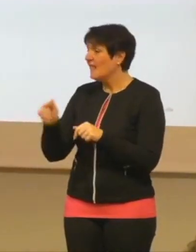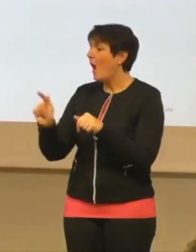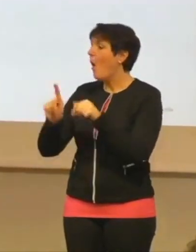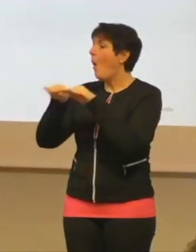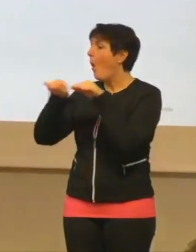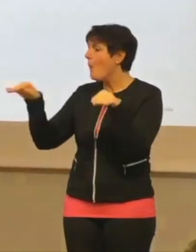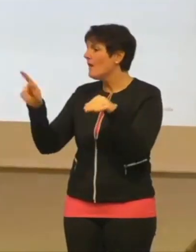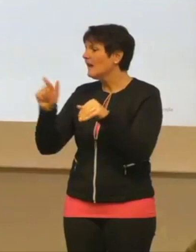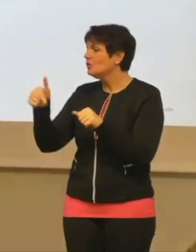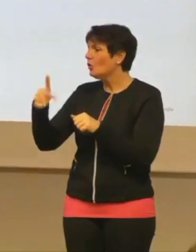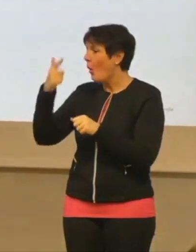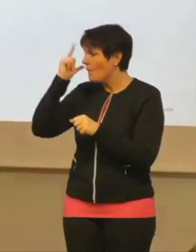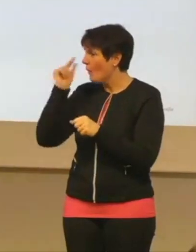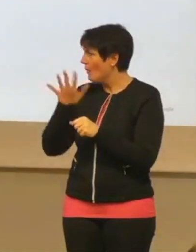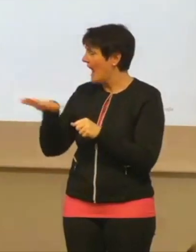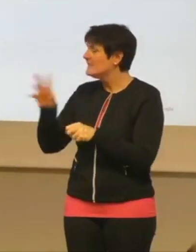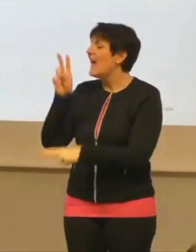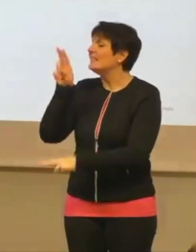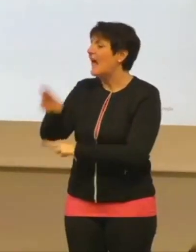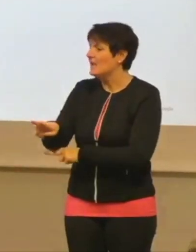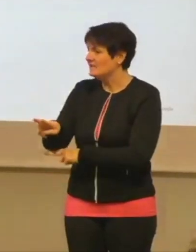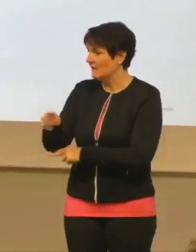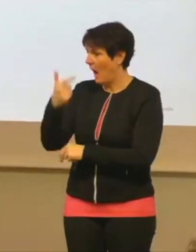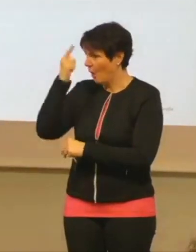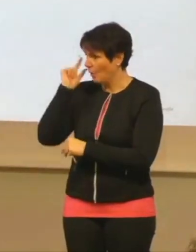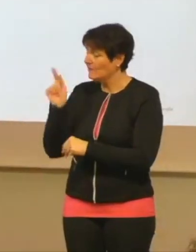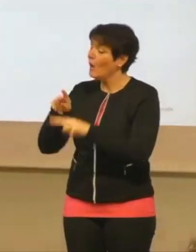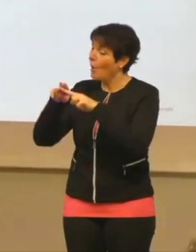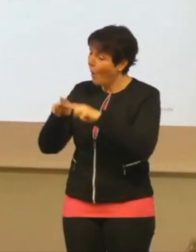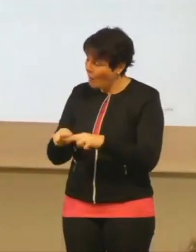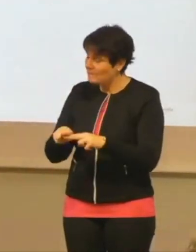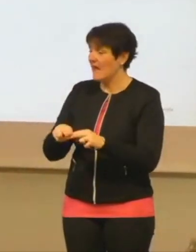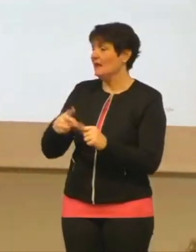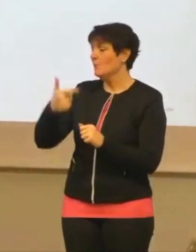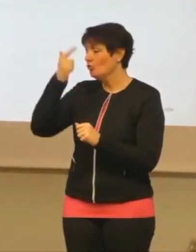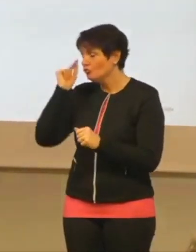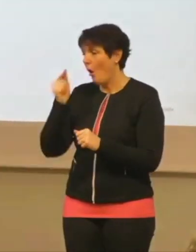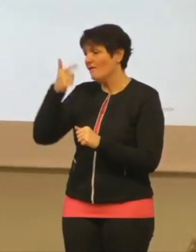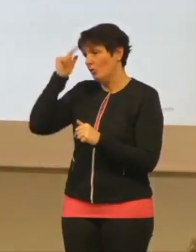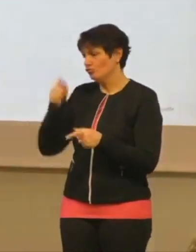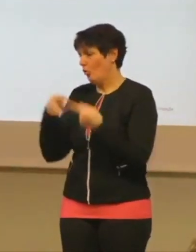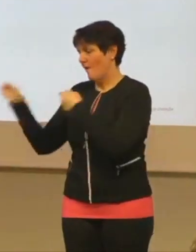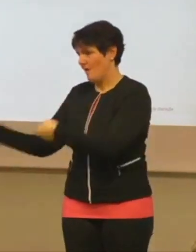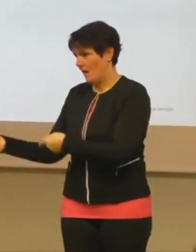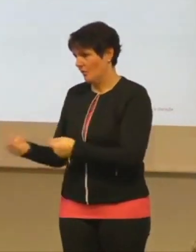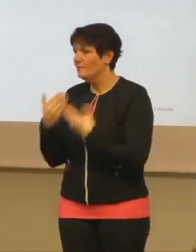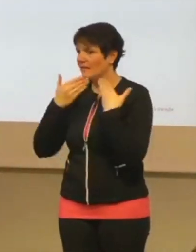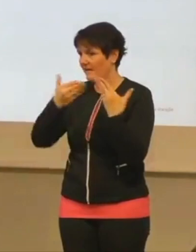zanimivo in popularno, nas dela ljudi. In ostanimo človeku človek. Hvala lepa.